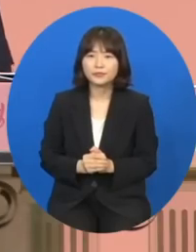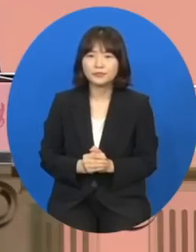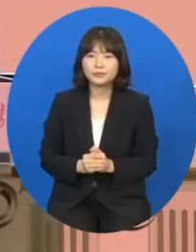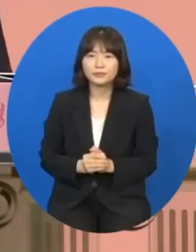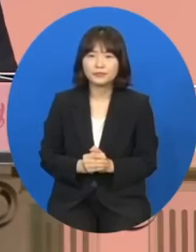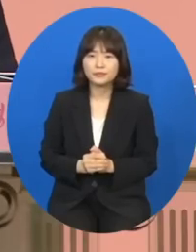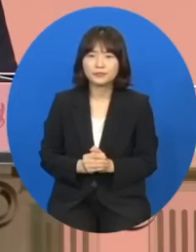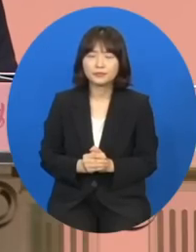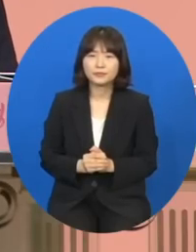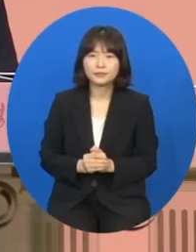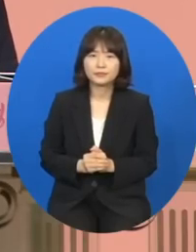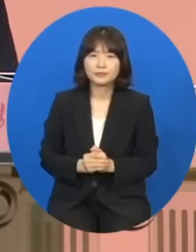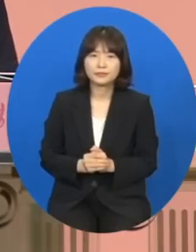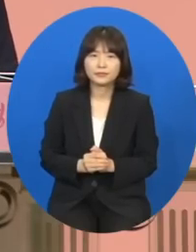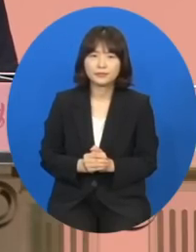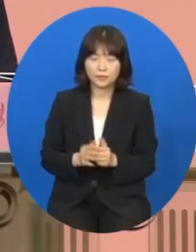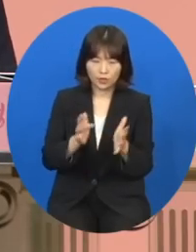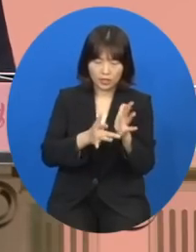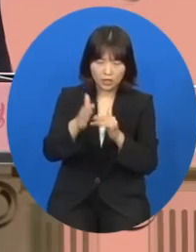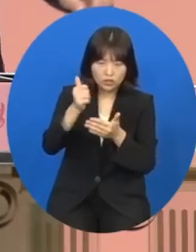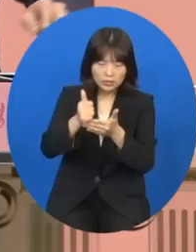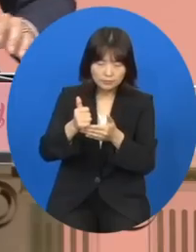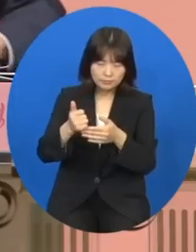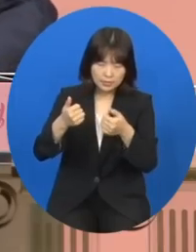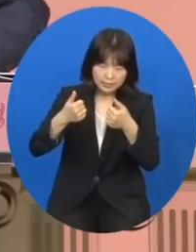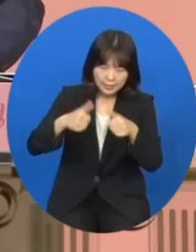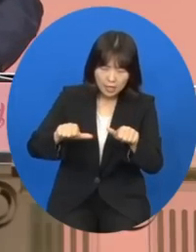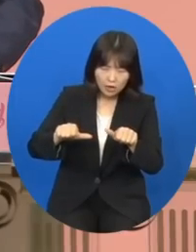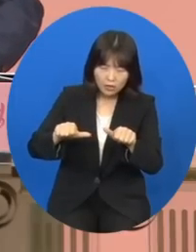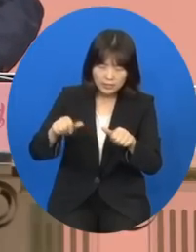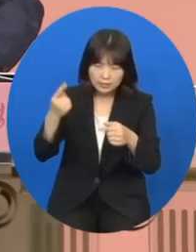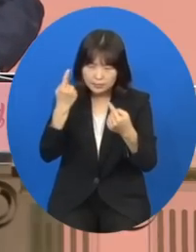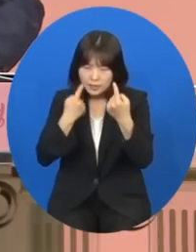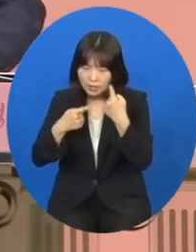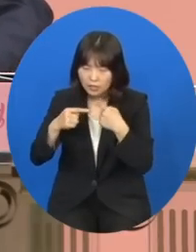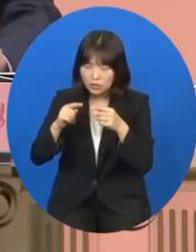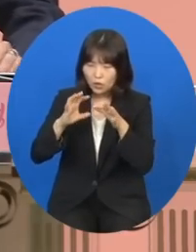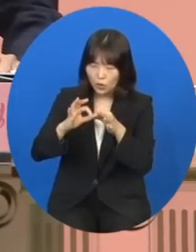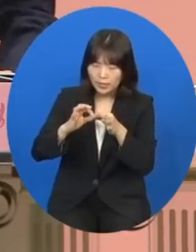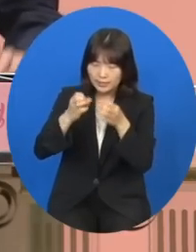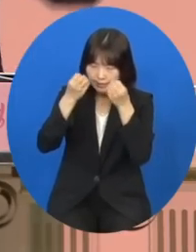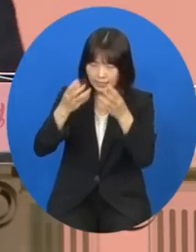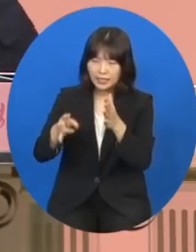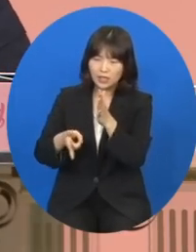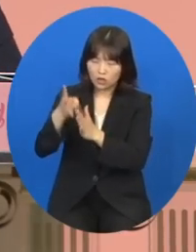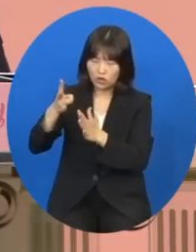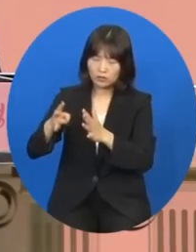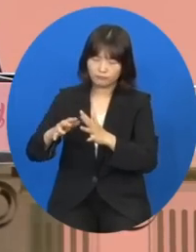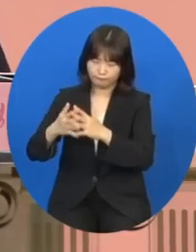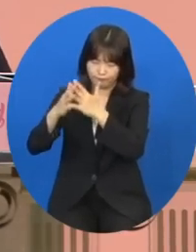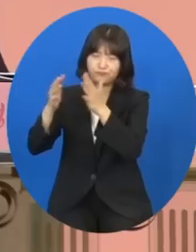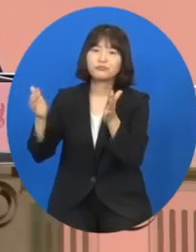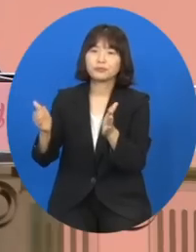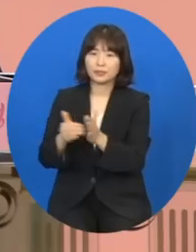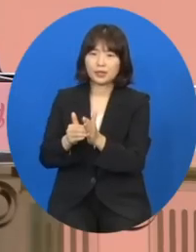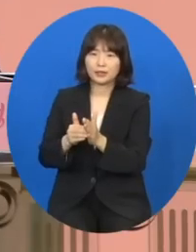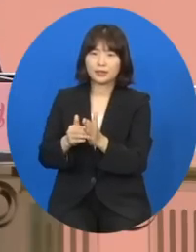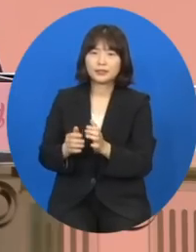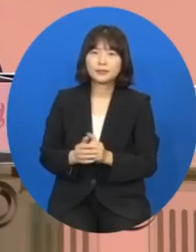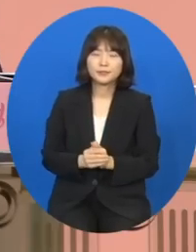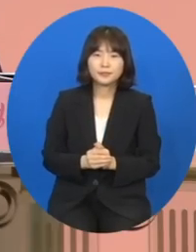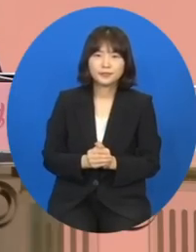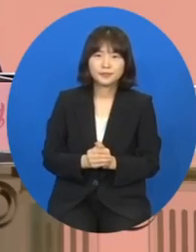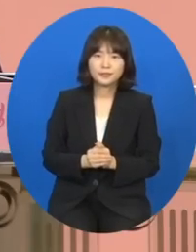섰을 들어오긴 데 그리고 예수님의 그 깨어 짐을 통해서 새 예루살렘이 치뤄졌습니다 씻어 슬슬 거의 를 미어